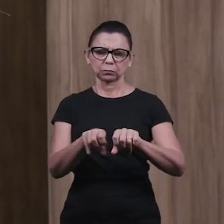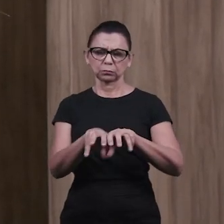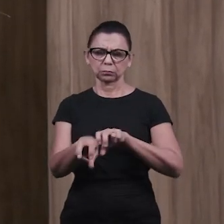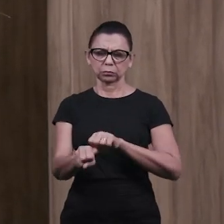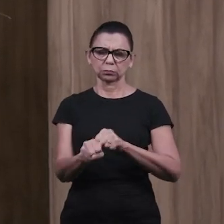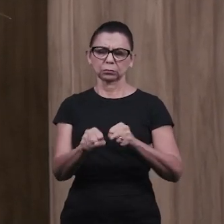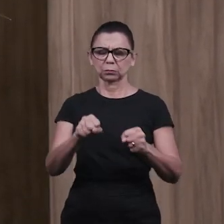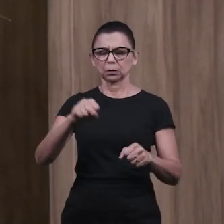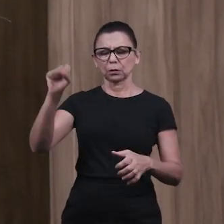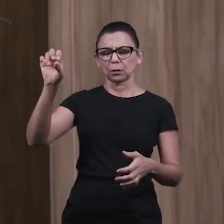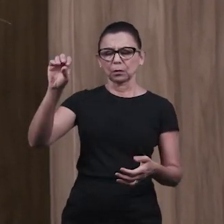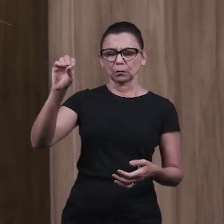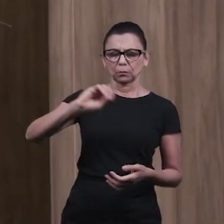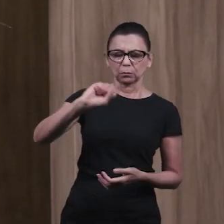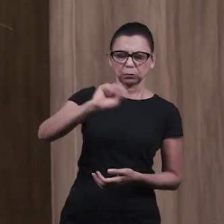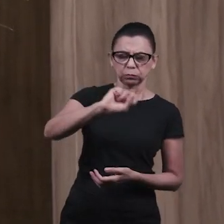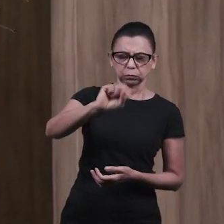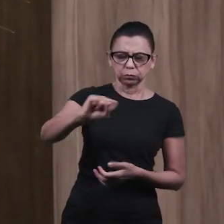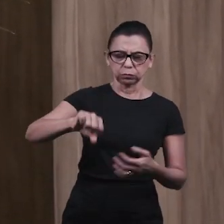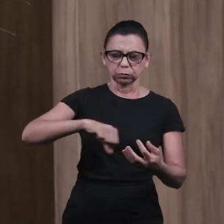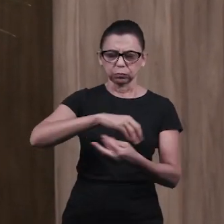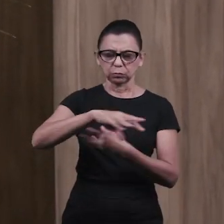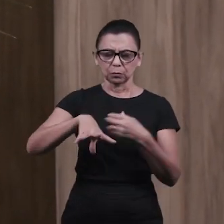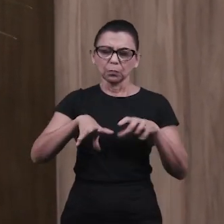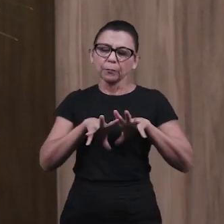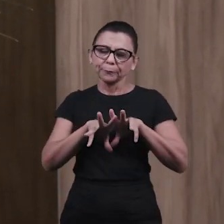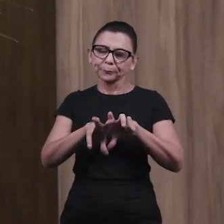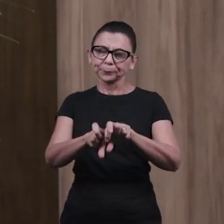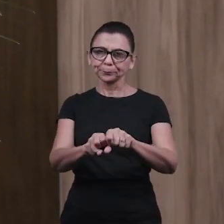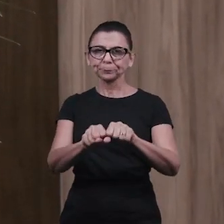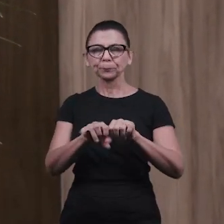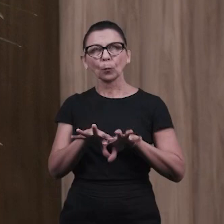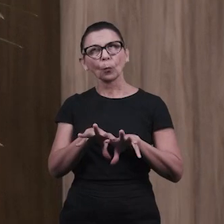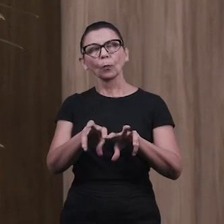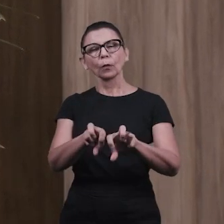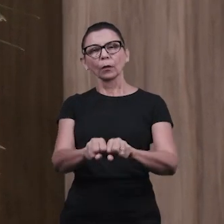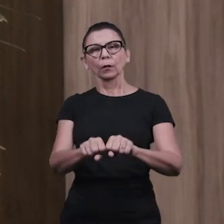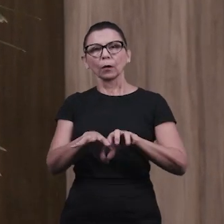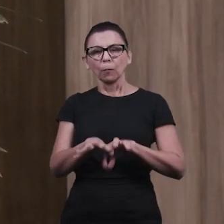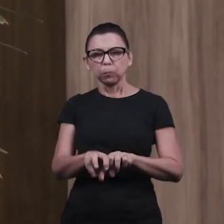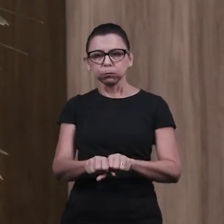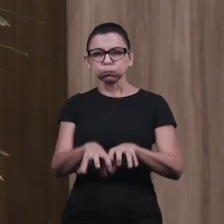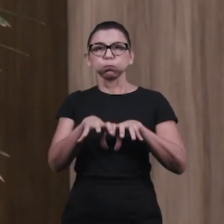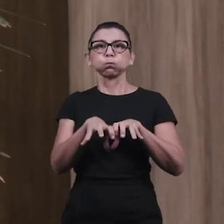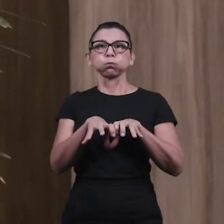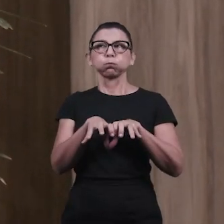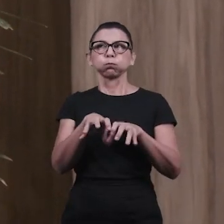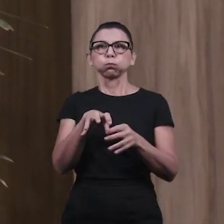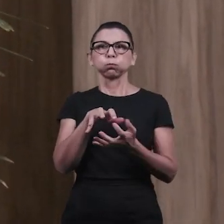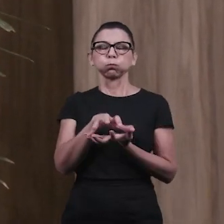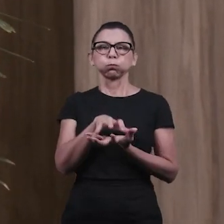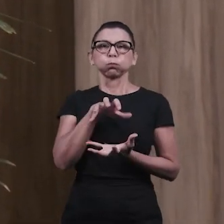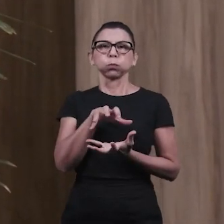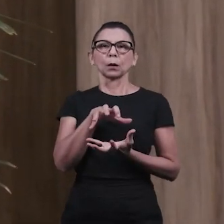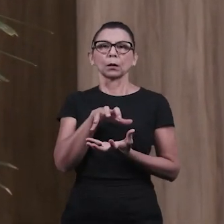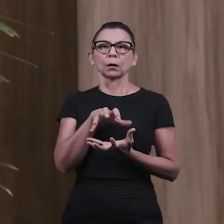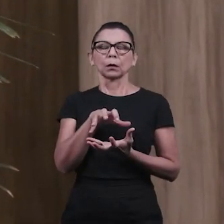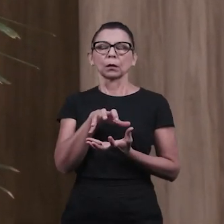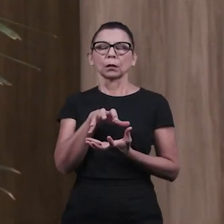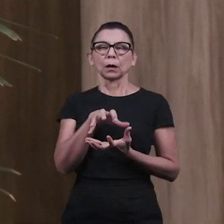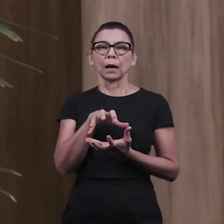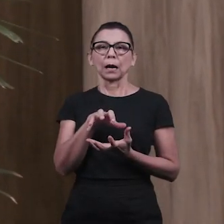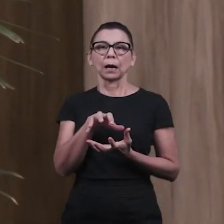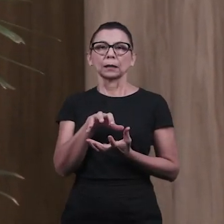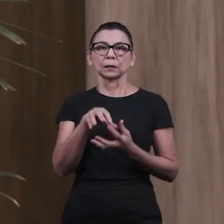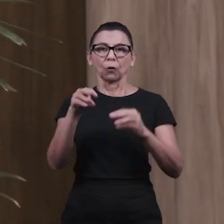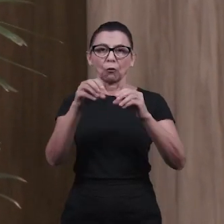de Dieu. La pâte gonflée, c'est la fausse doctrine qui pervertit l'enseignement